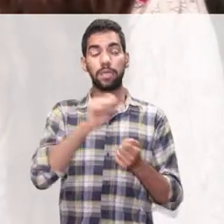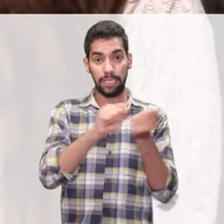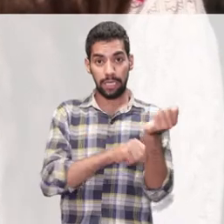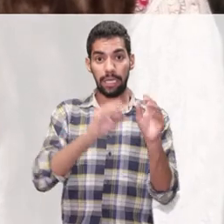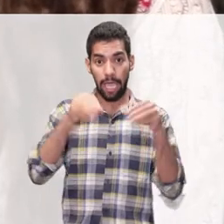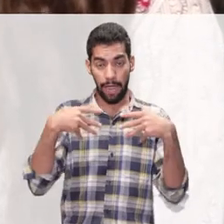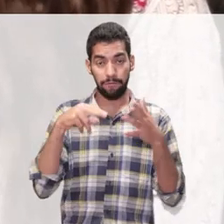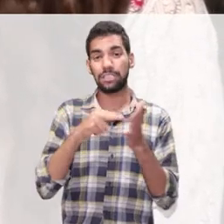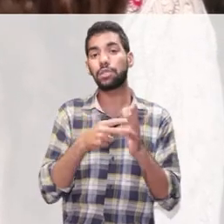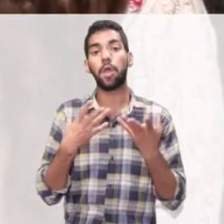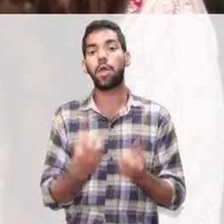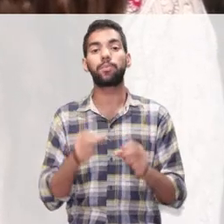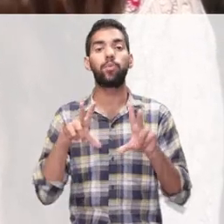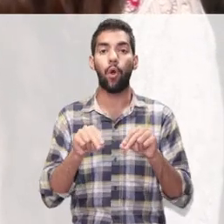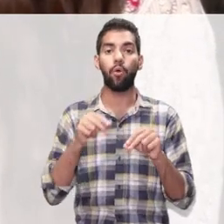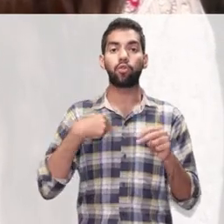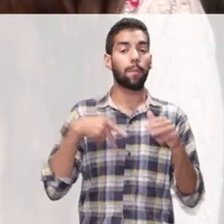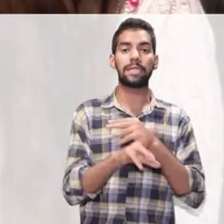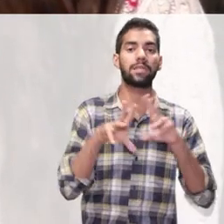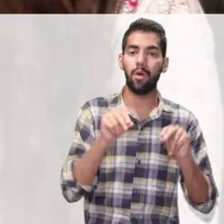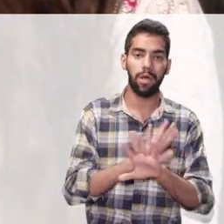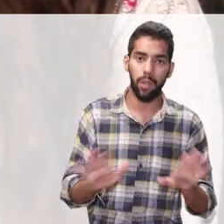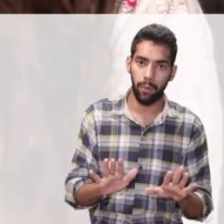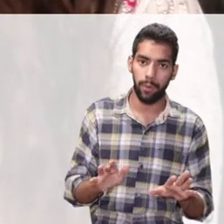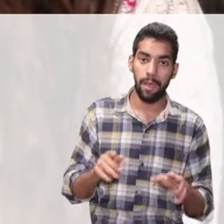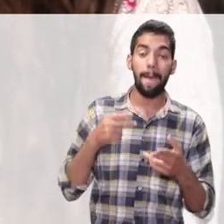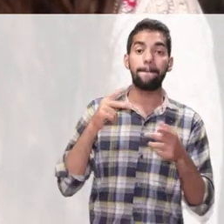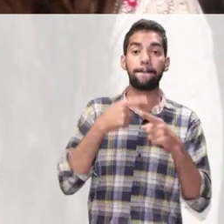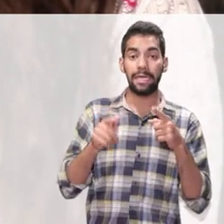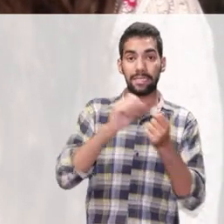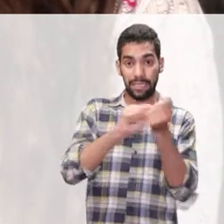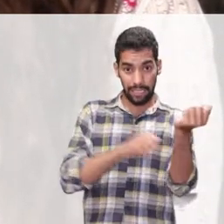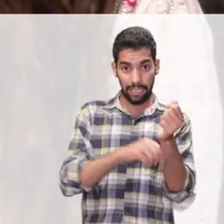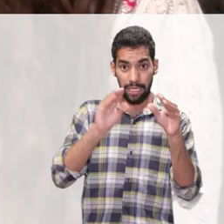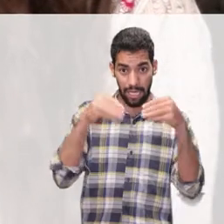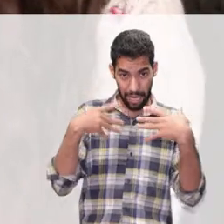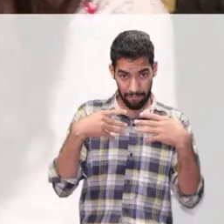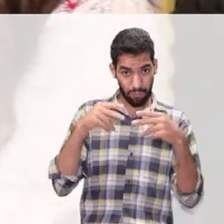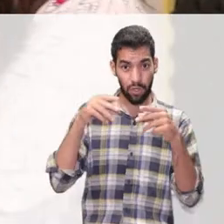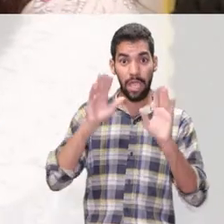कॉलेज इंटरनेट से पहले दुनिया में और